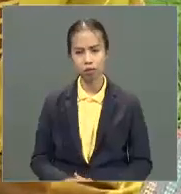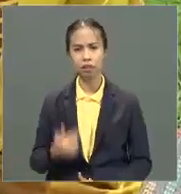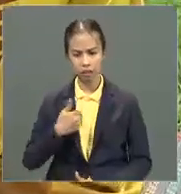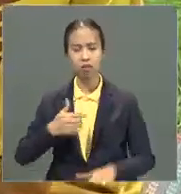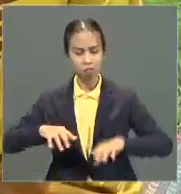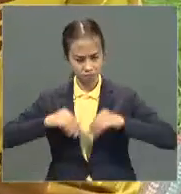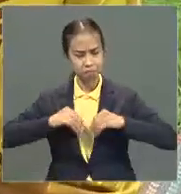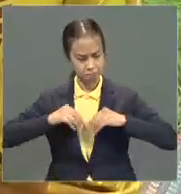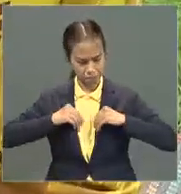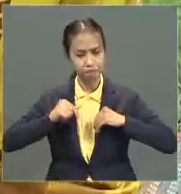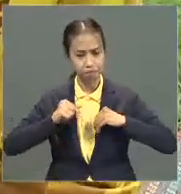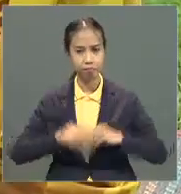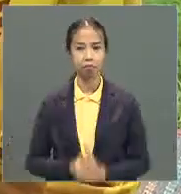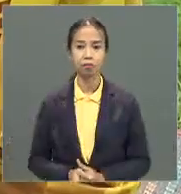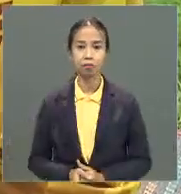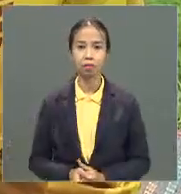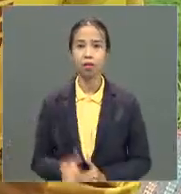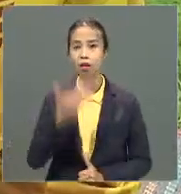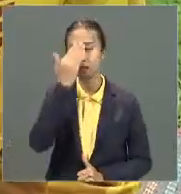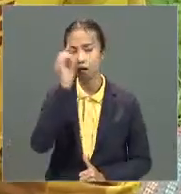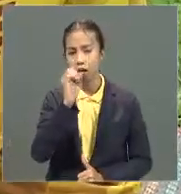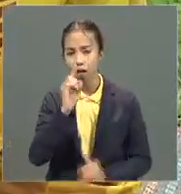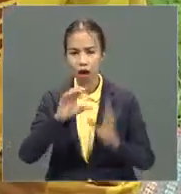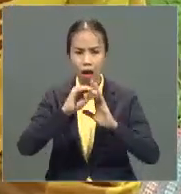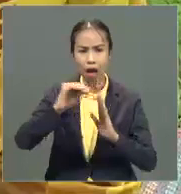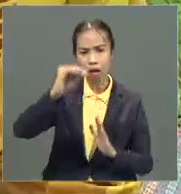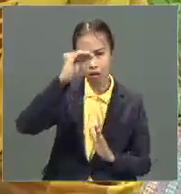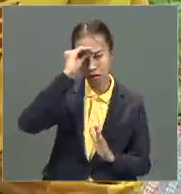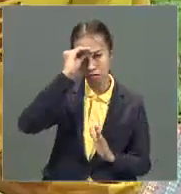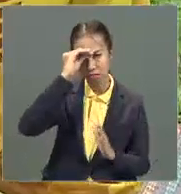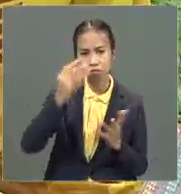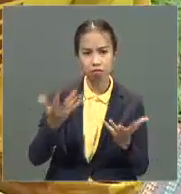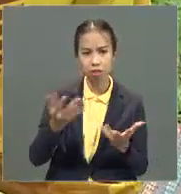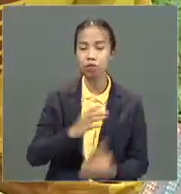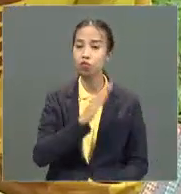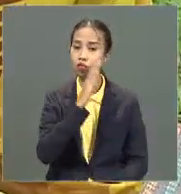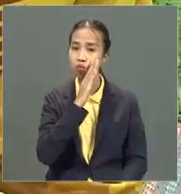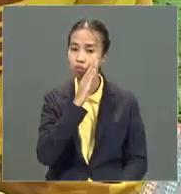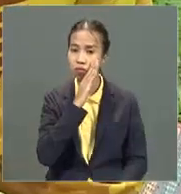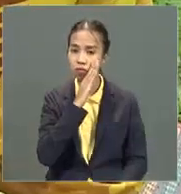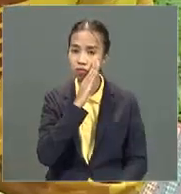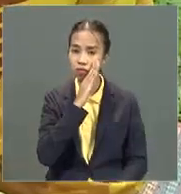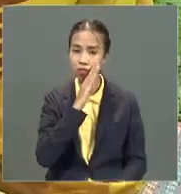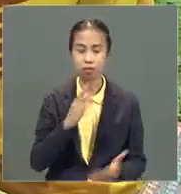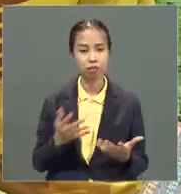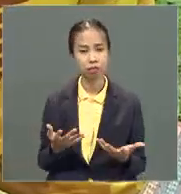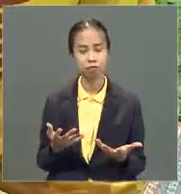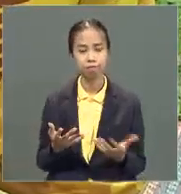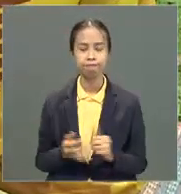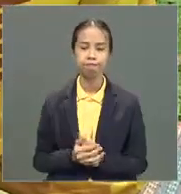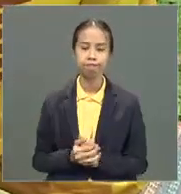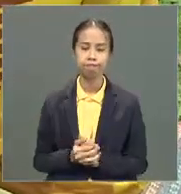ยเหมือนกันเพราะว่าแบบการศึกษาก็คือถ้าเด็กที่เหมือนแบบ